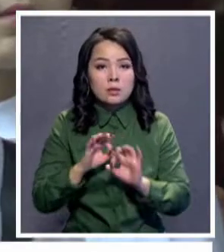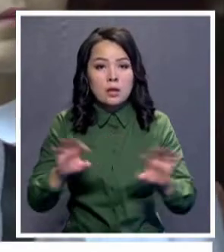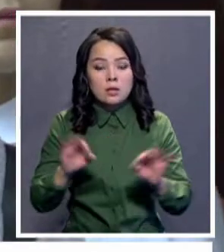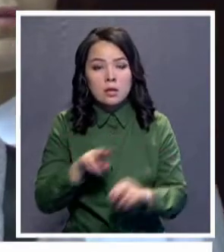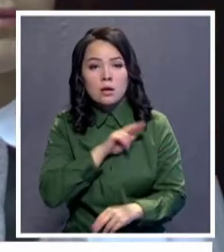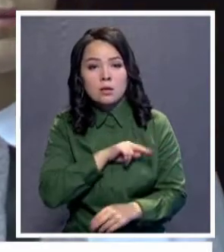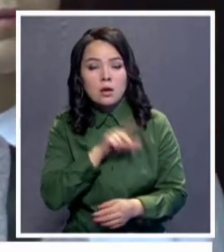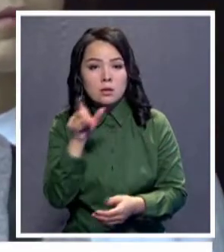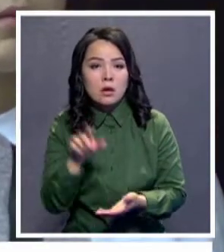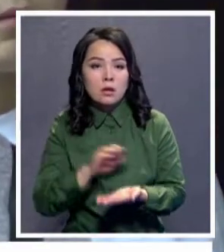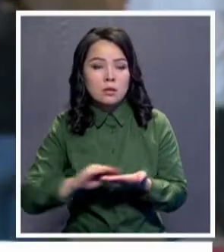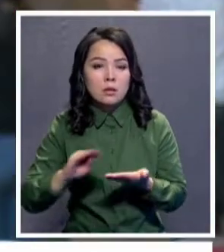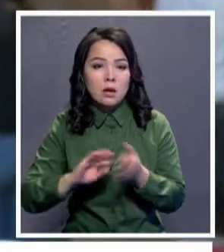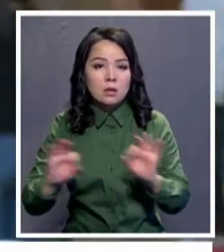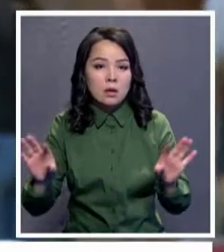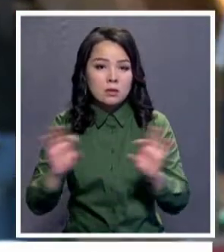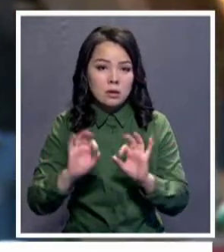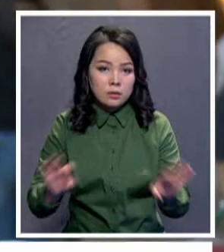еңбегері.